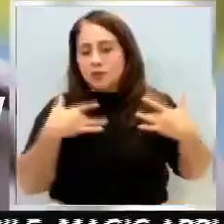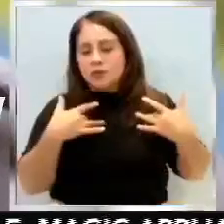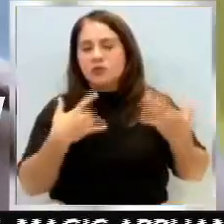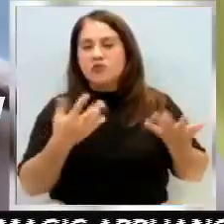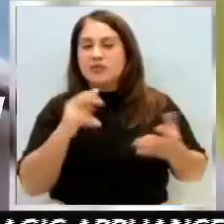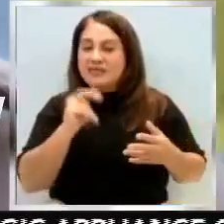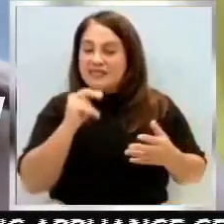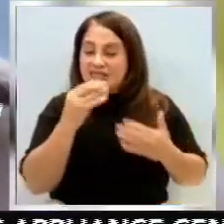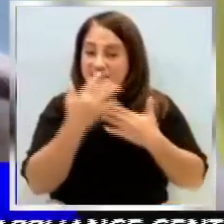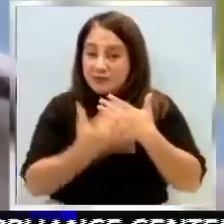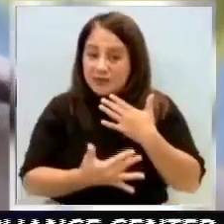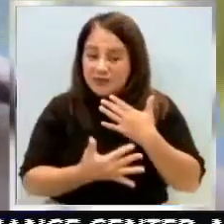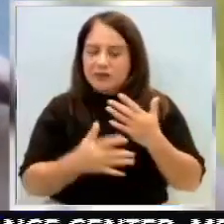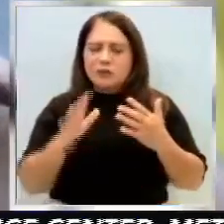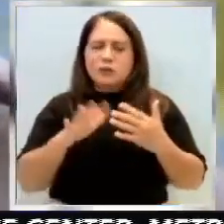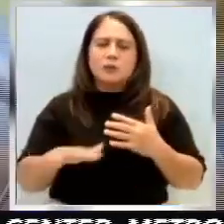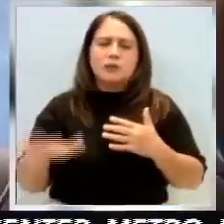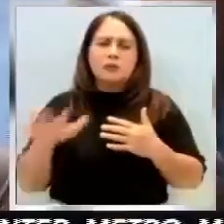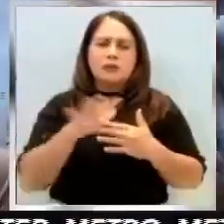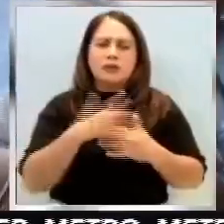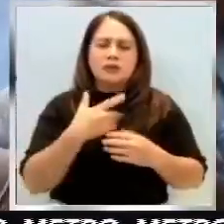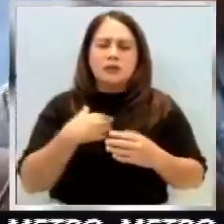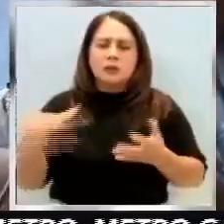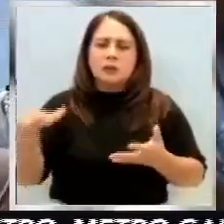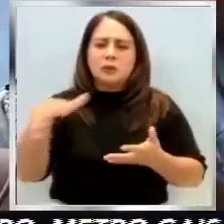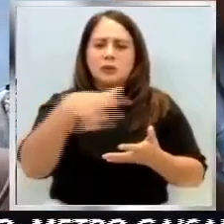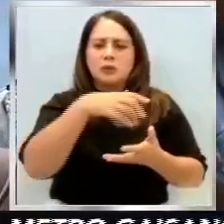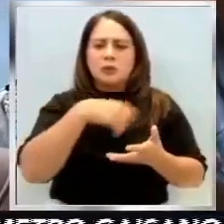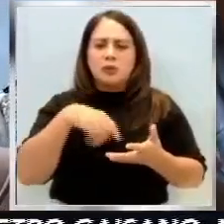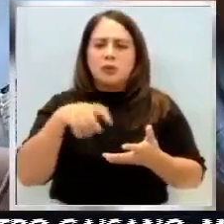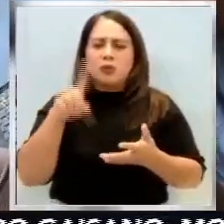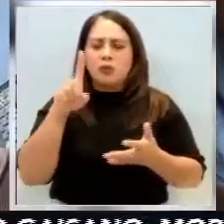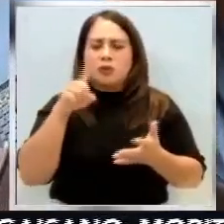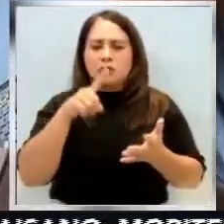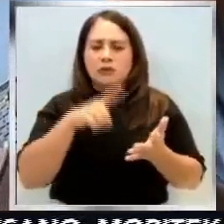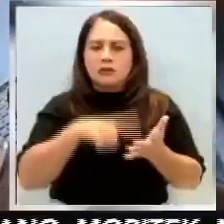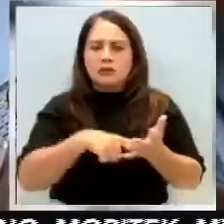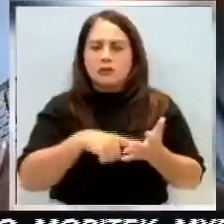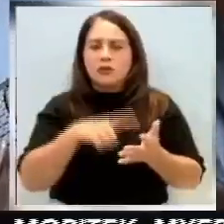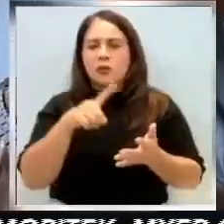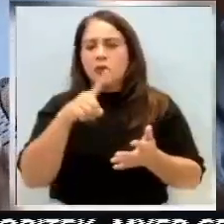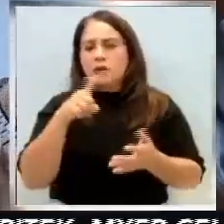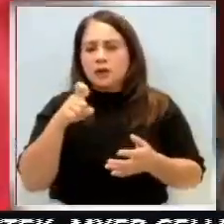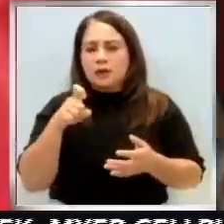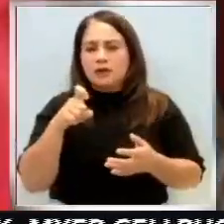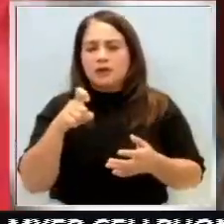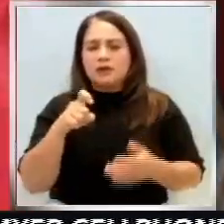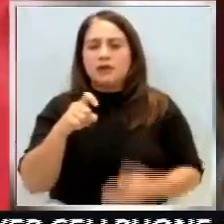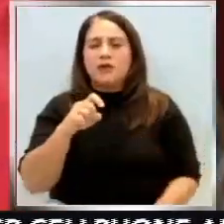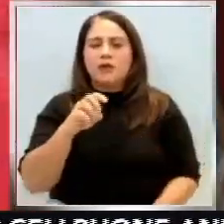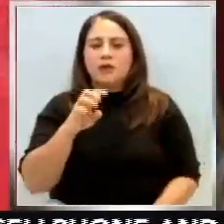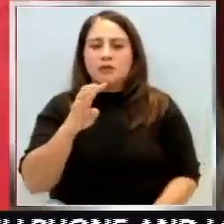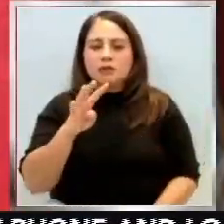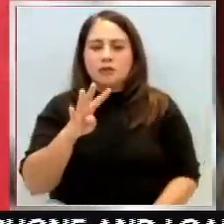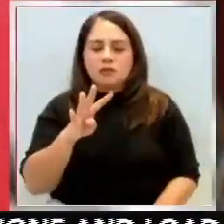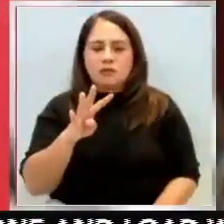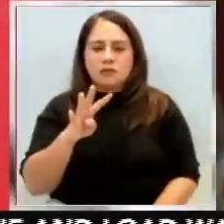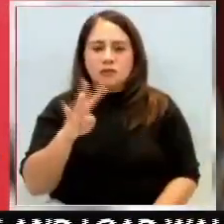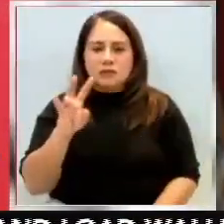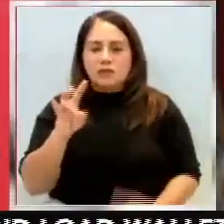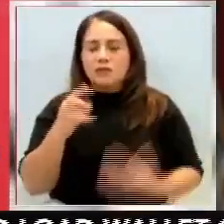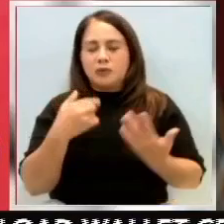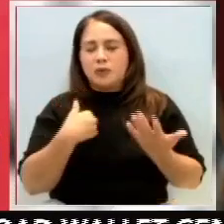Sa kabuuan, nakalikom tayo ng 1,147 at 47 blood bags. Ang dugong makukuha natin